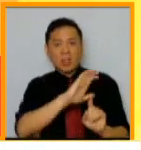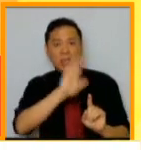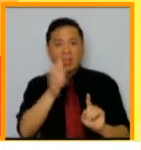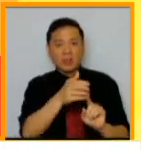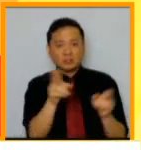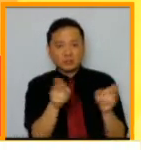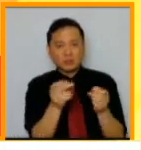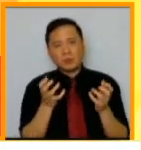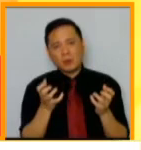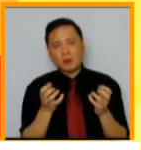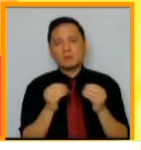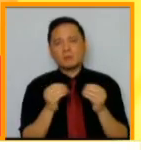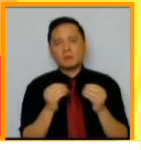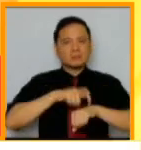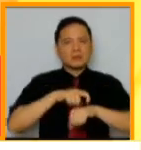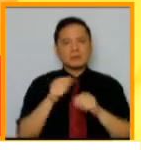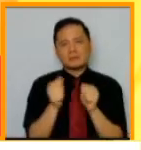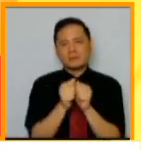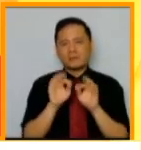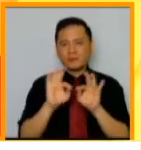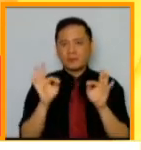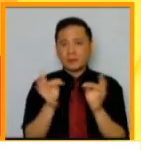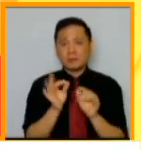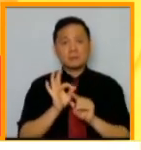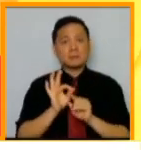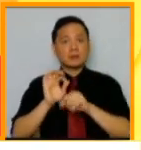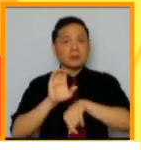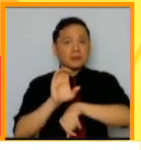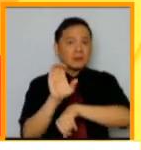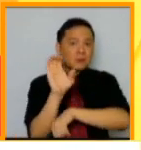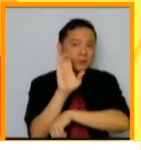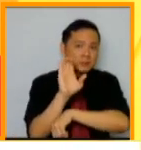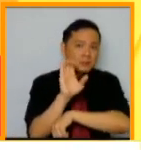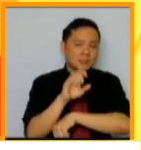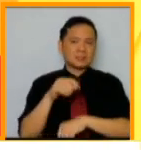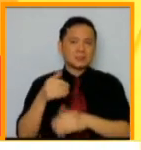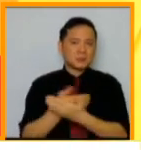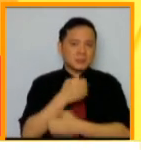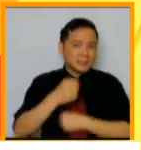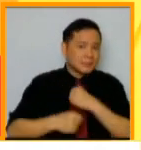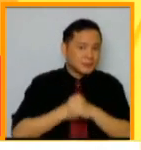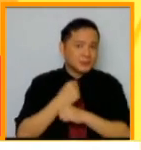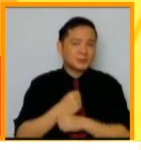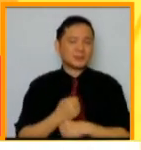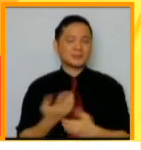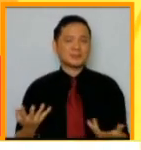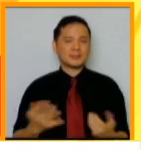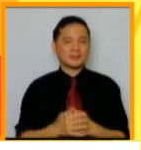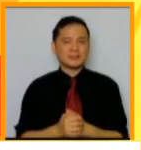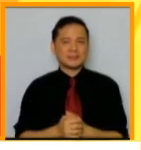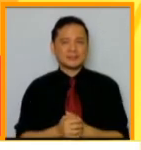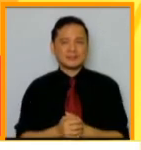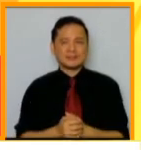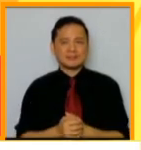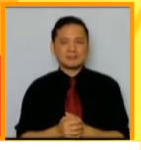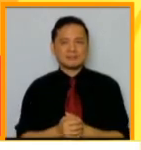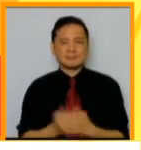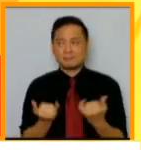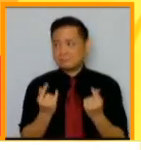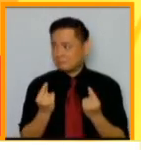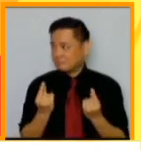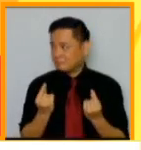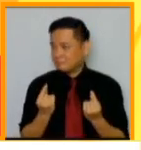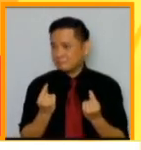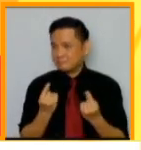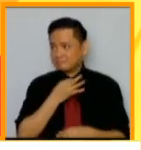pamilya, lalo na ngayong Pasko at bagong taon, igan. So, anong babalanhin nila dito? Ayun ang